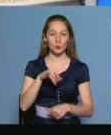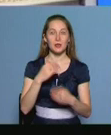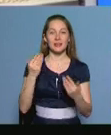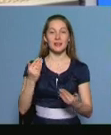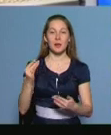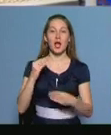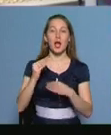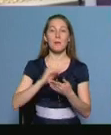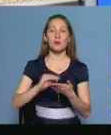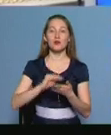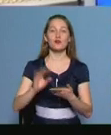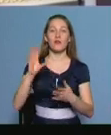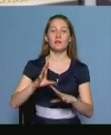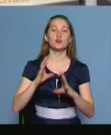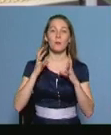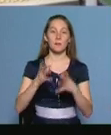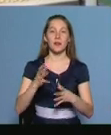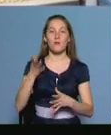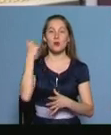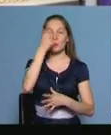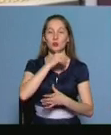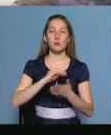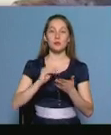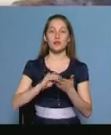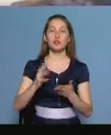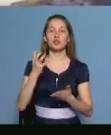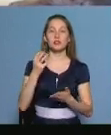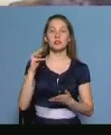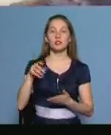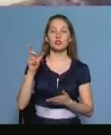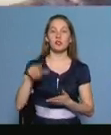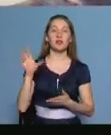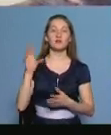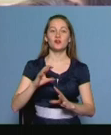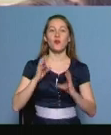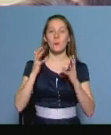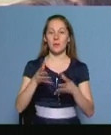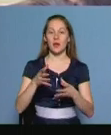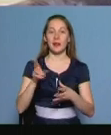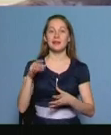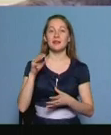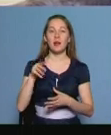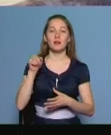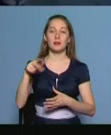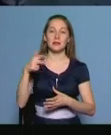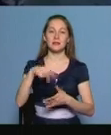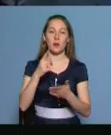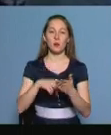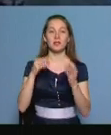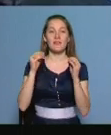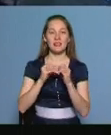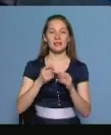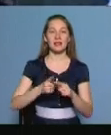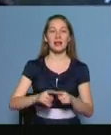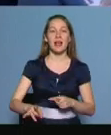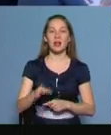пишет весь земной шар. В прошлом году его написали почти 400 тысяч человек со всего мира. В диктанте 30 вопросов, 10 из них